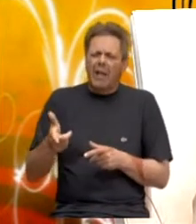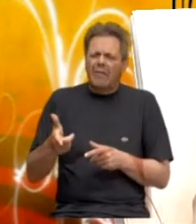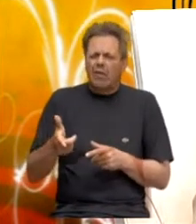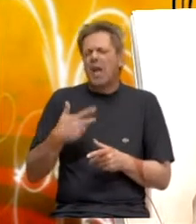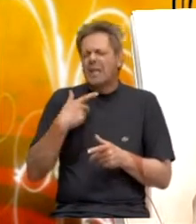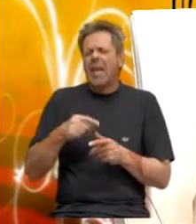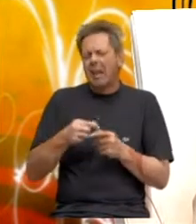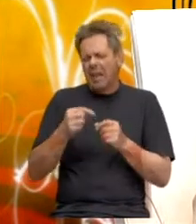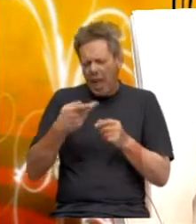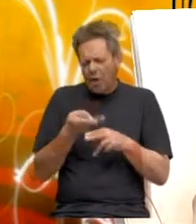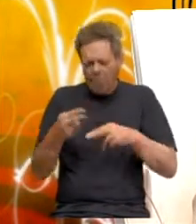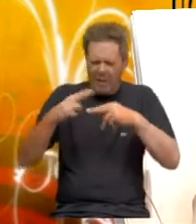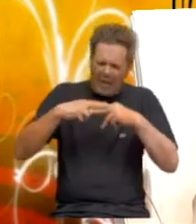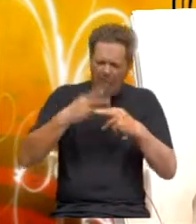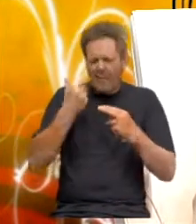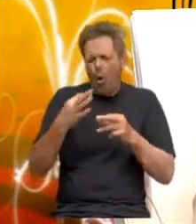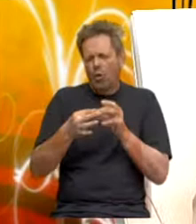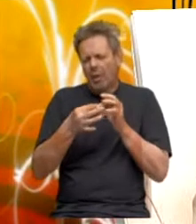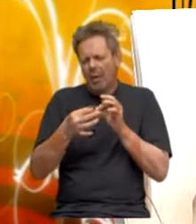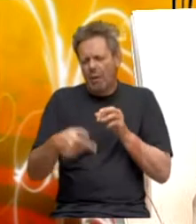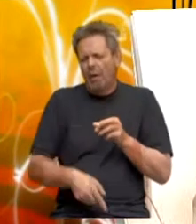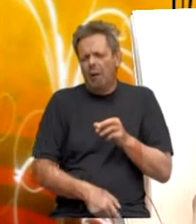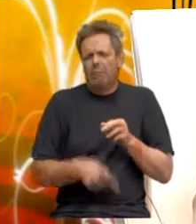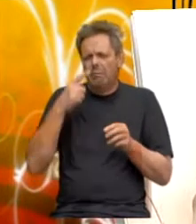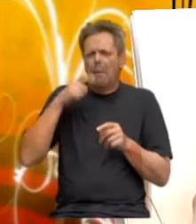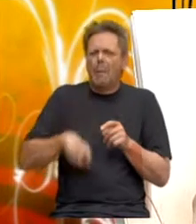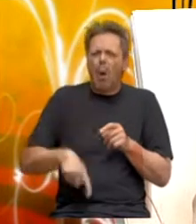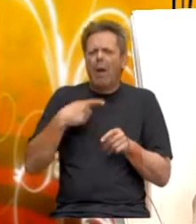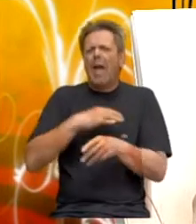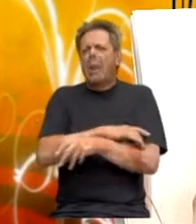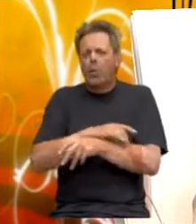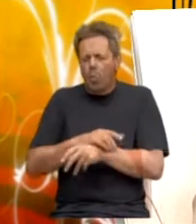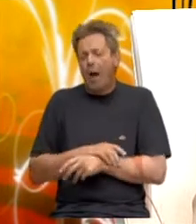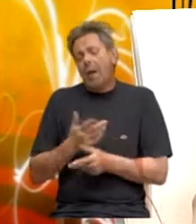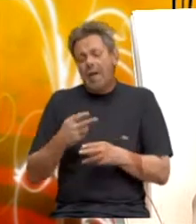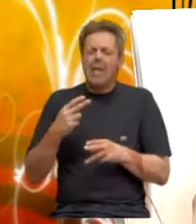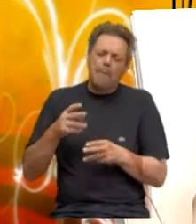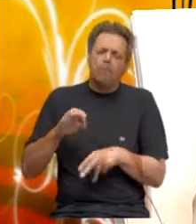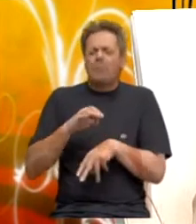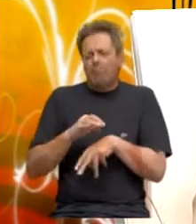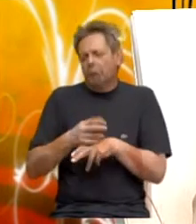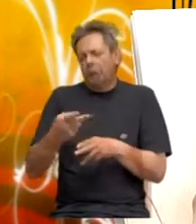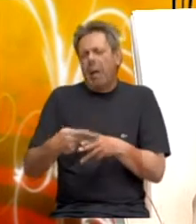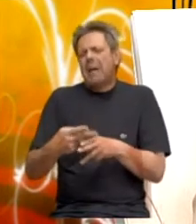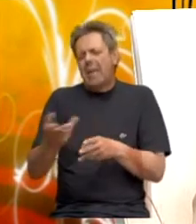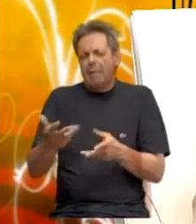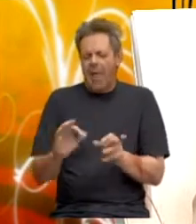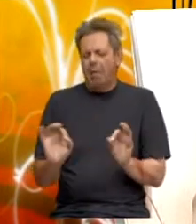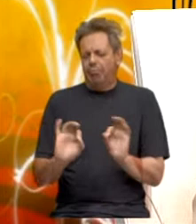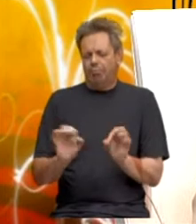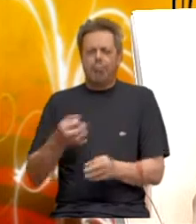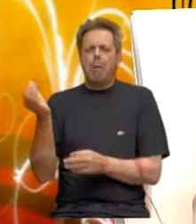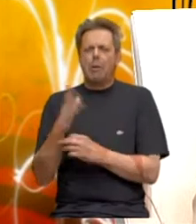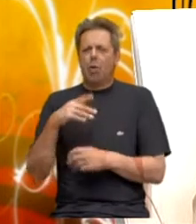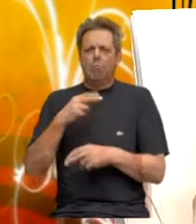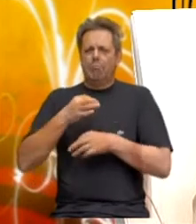kroz nogu i u tu krvnu žilu dobije stent. Pacijent je na taj način zbrinut na najbolji mogući način i brzo rehabilitiran, što